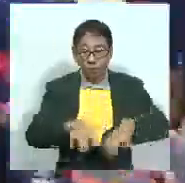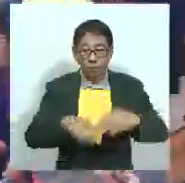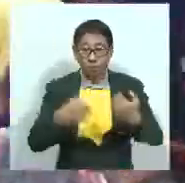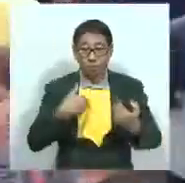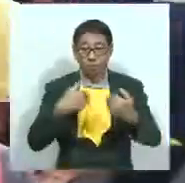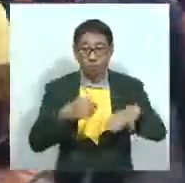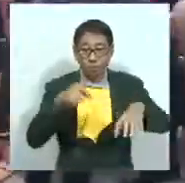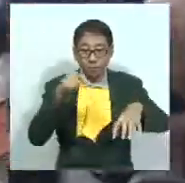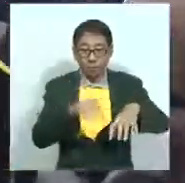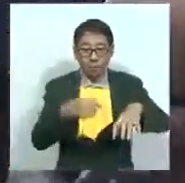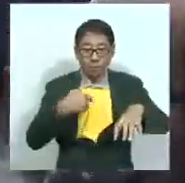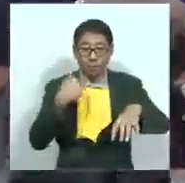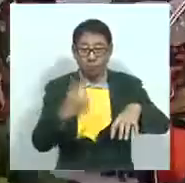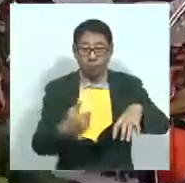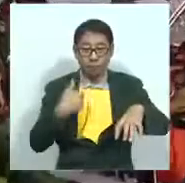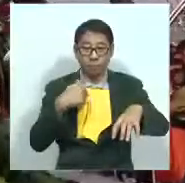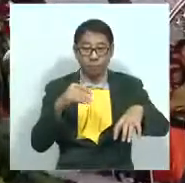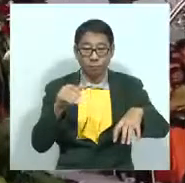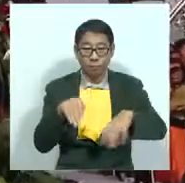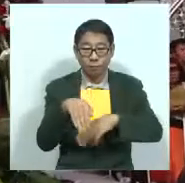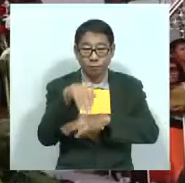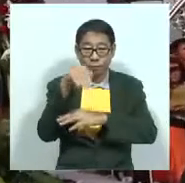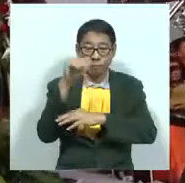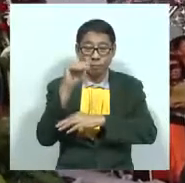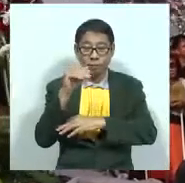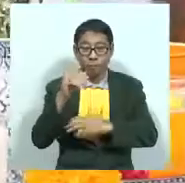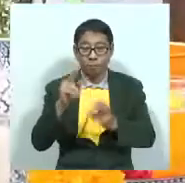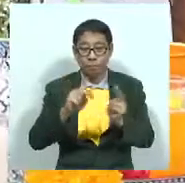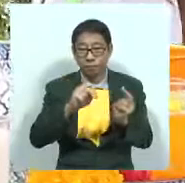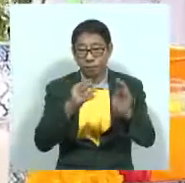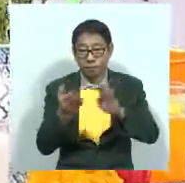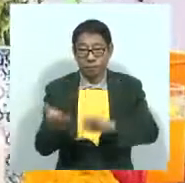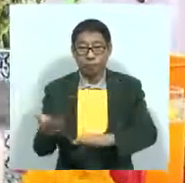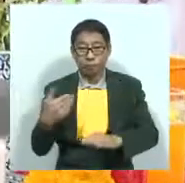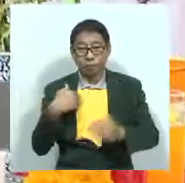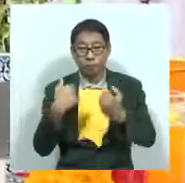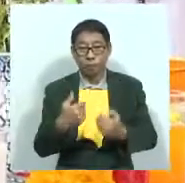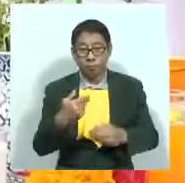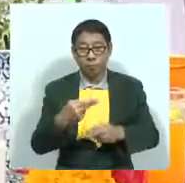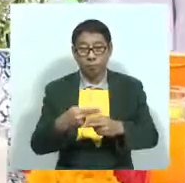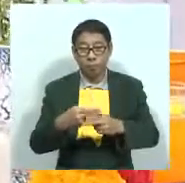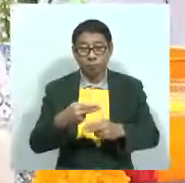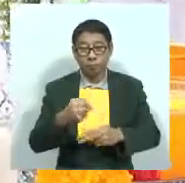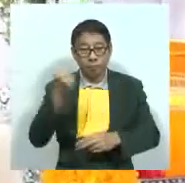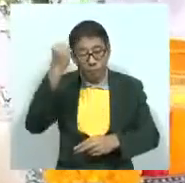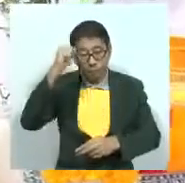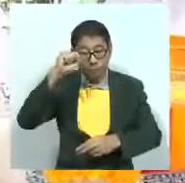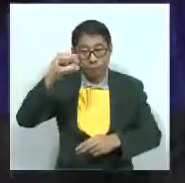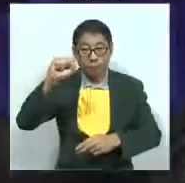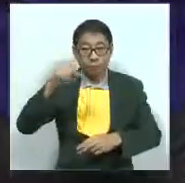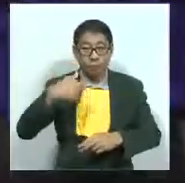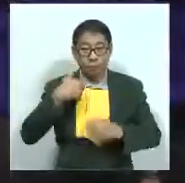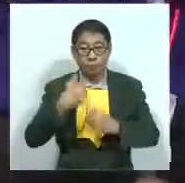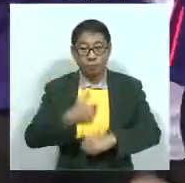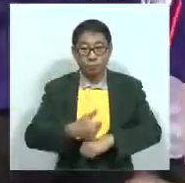บริเวณแลนด์มาร์คพญาศรีสัตนคราชเทศบาลเมืองนครพนมโดยนายสยามสิริมงคลผู้ว่าราชการจังหวัดนครพนมพ